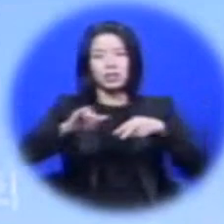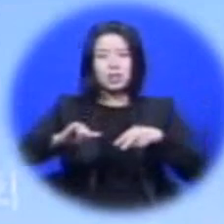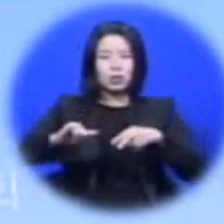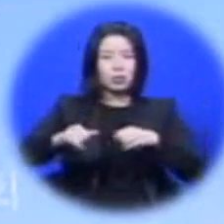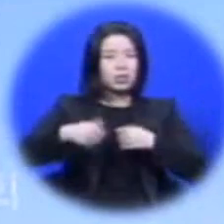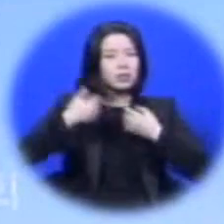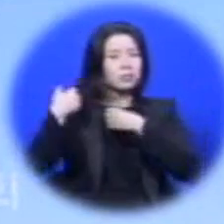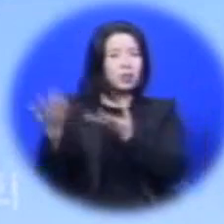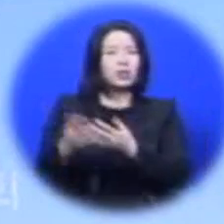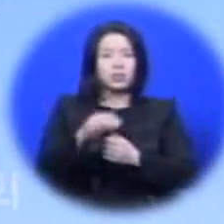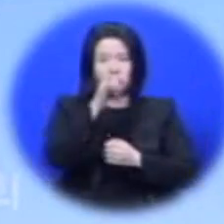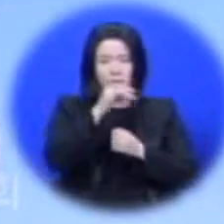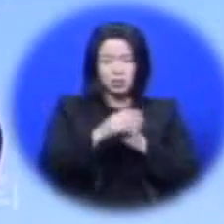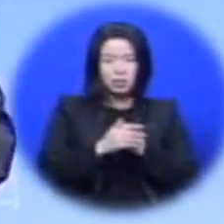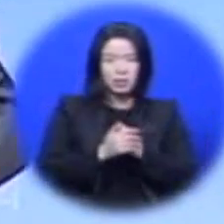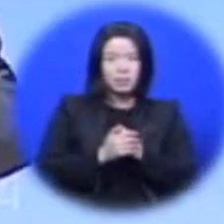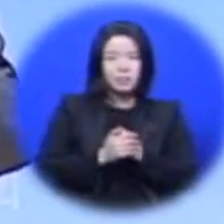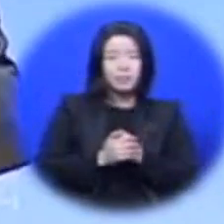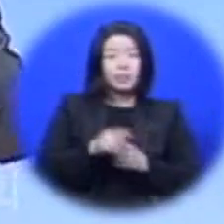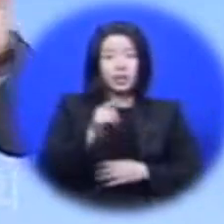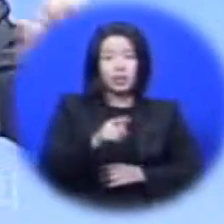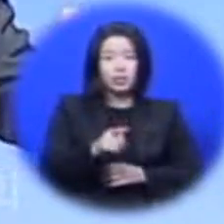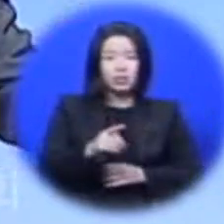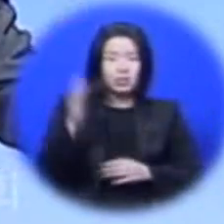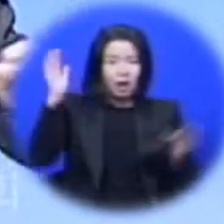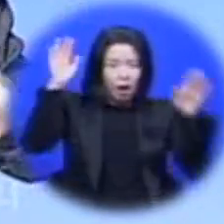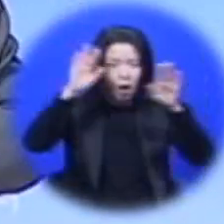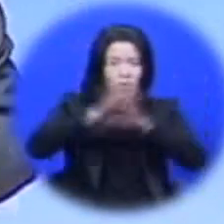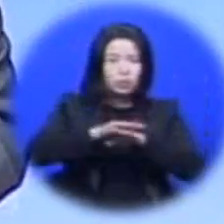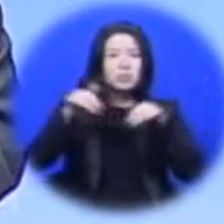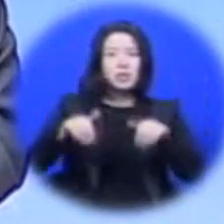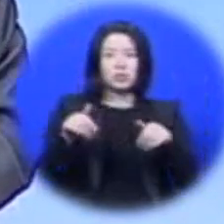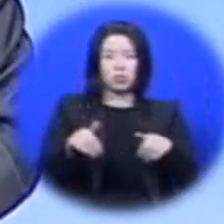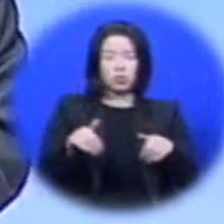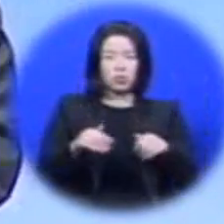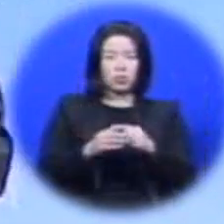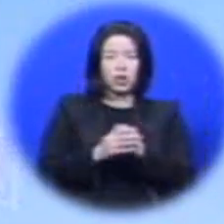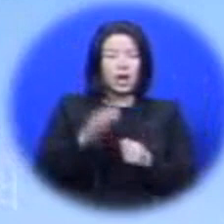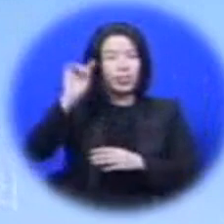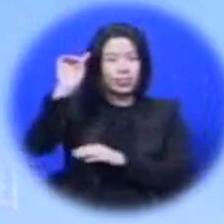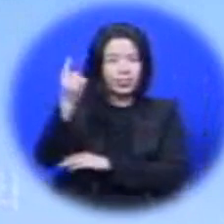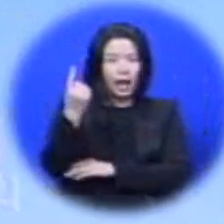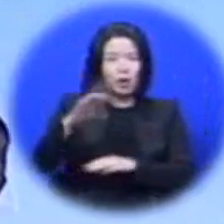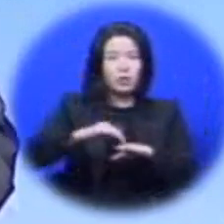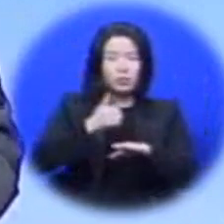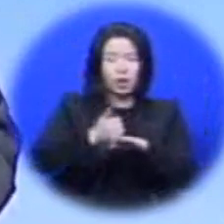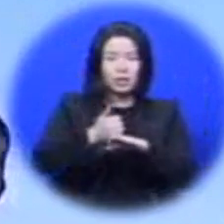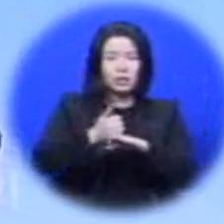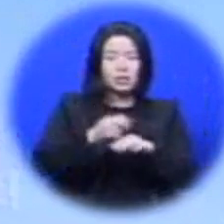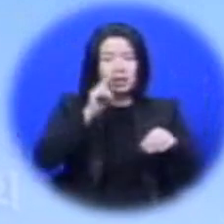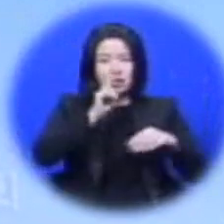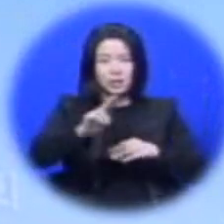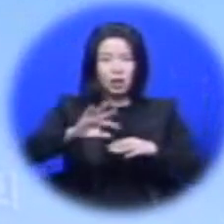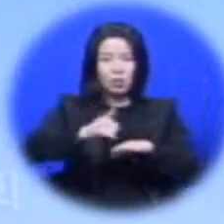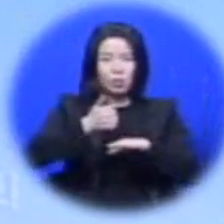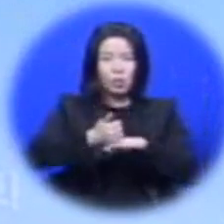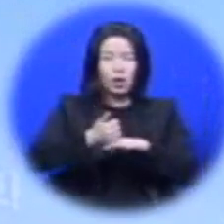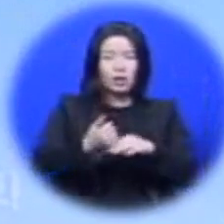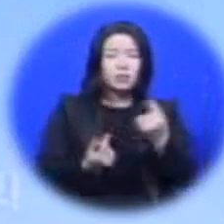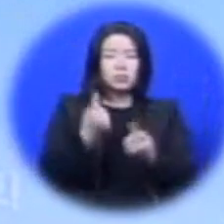회개 안 하면 그건 어둠의 종인 거죠. 다윗은 사울 왕보다 더 큰 죄를